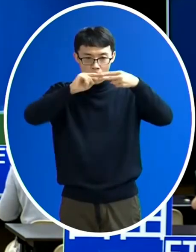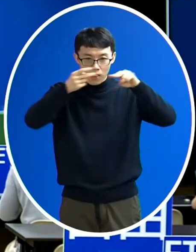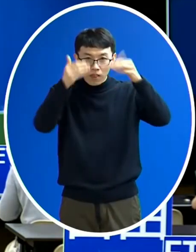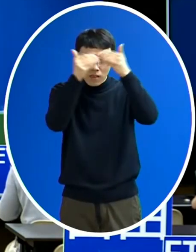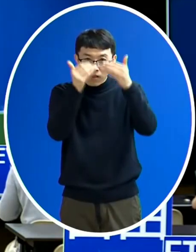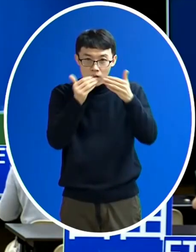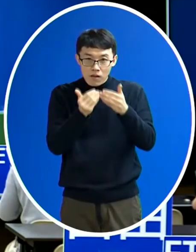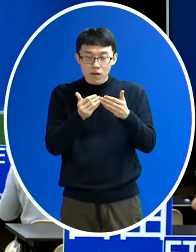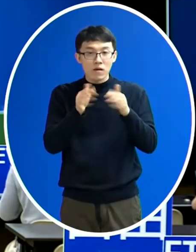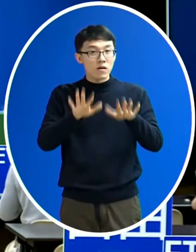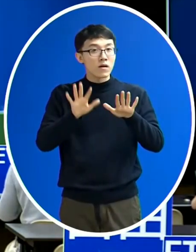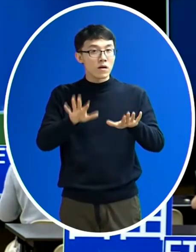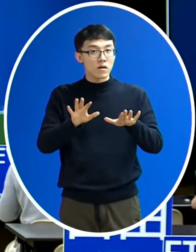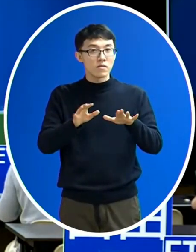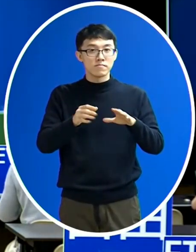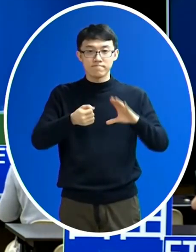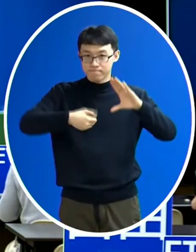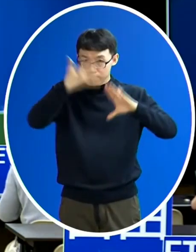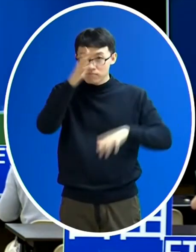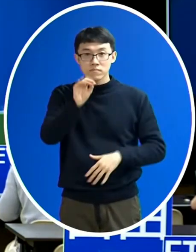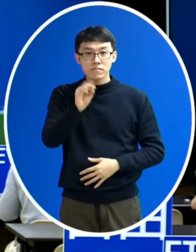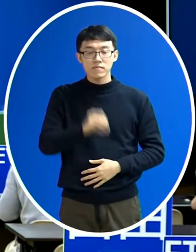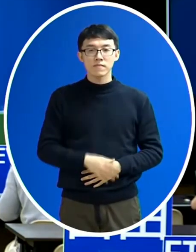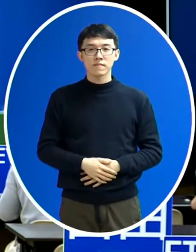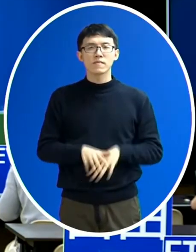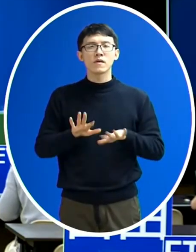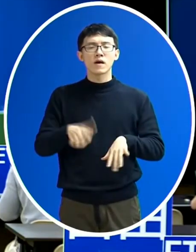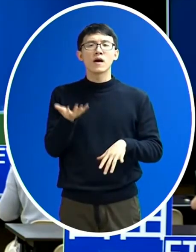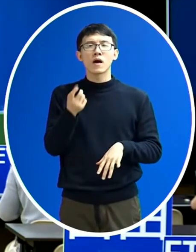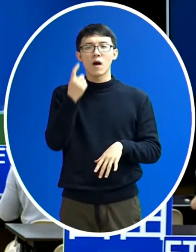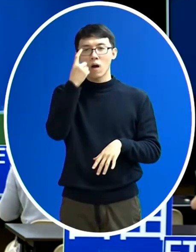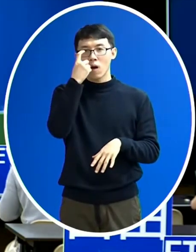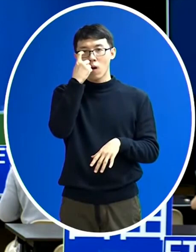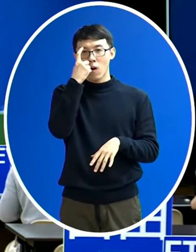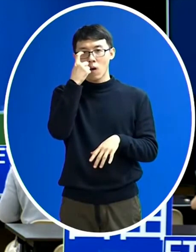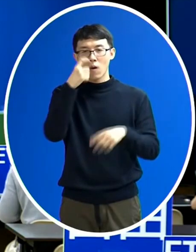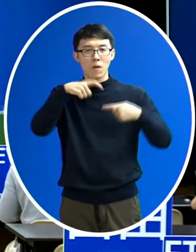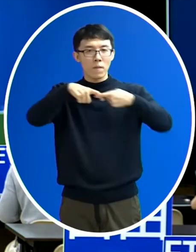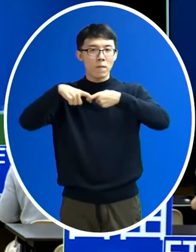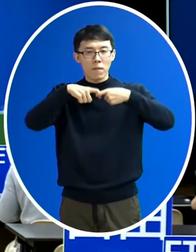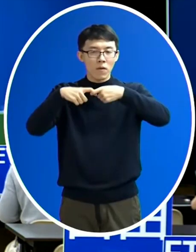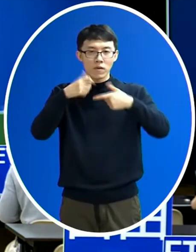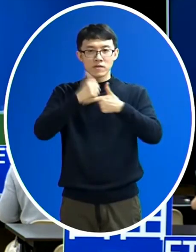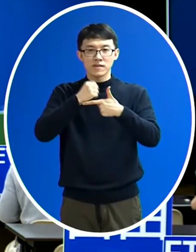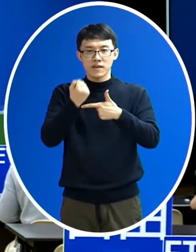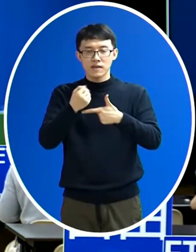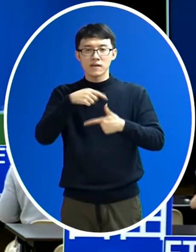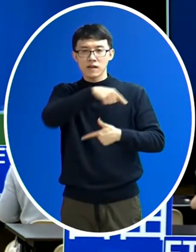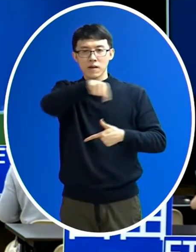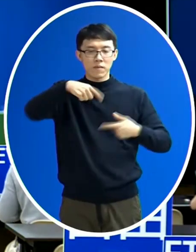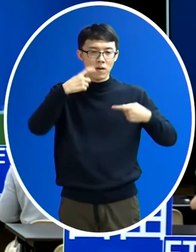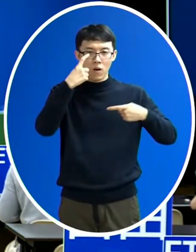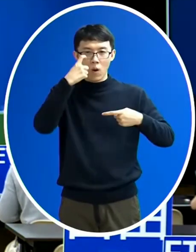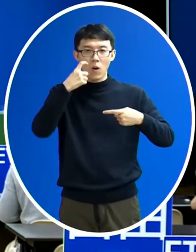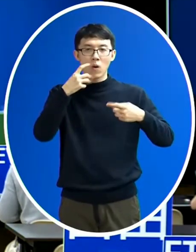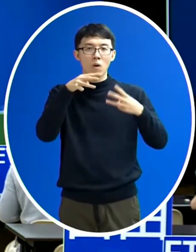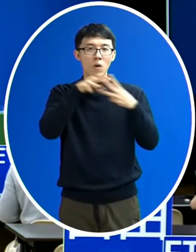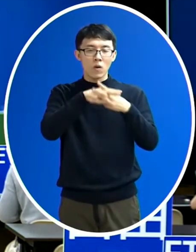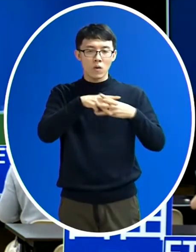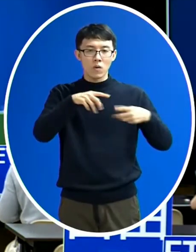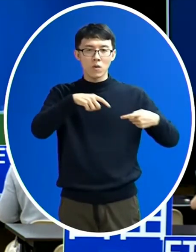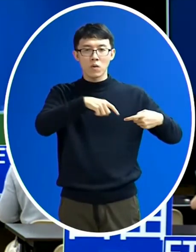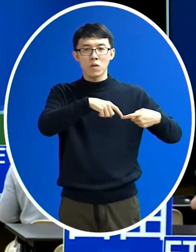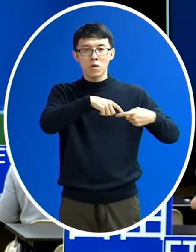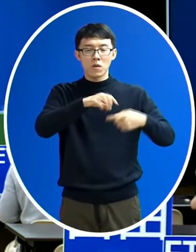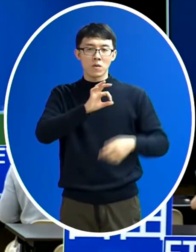外还想再问说，就是刚刚欧盟说就是有强烈建议，就是会员国可能要对来自中国旅客